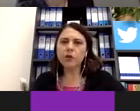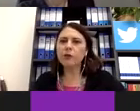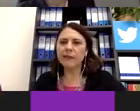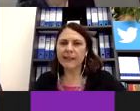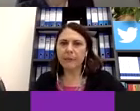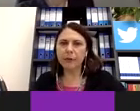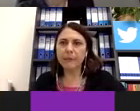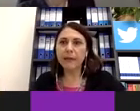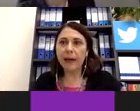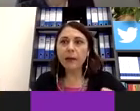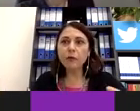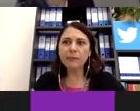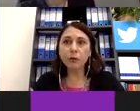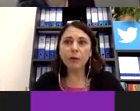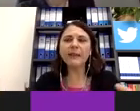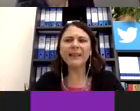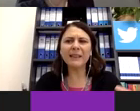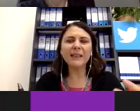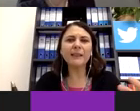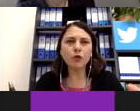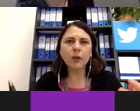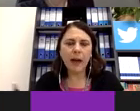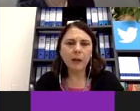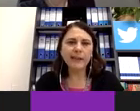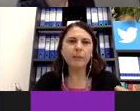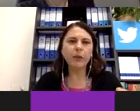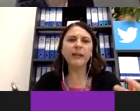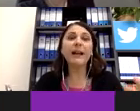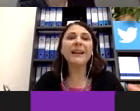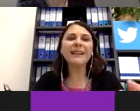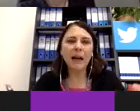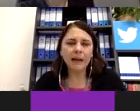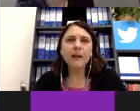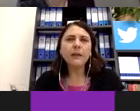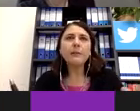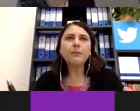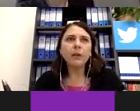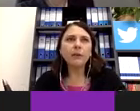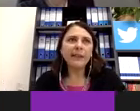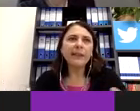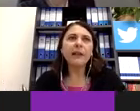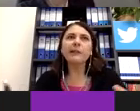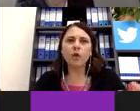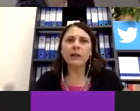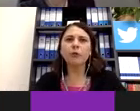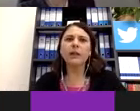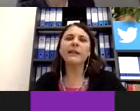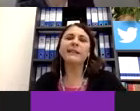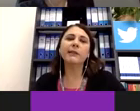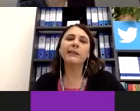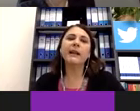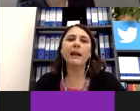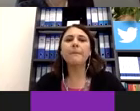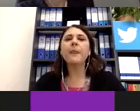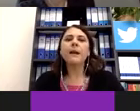in cinque stati fondamentali che corrispondono ad altrettante giornate che siamo andati ad analizzare dal punto di vista del social networking